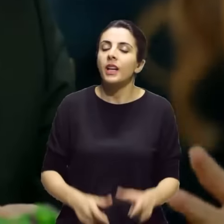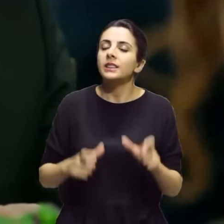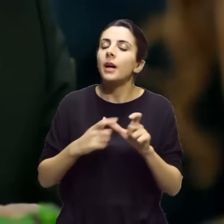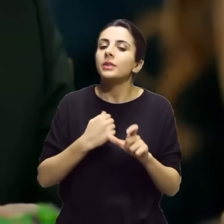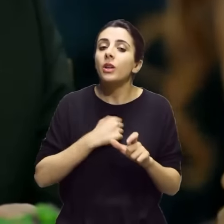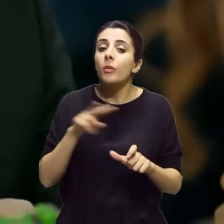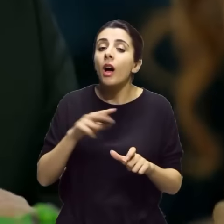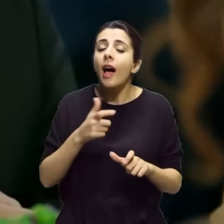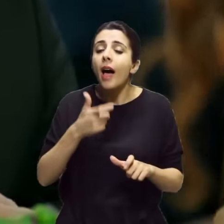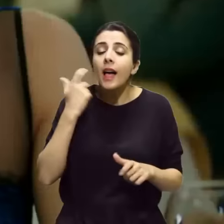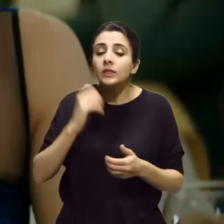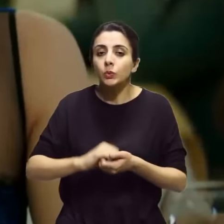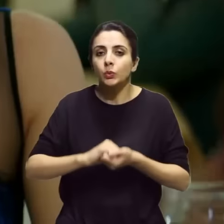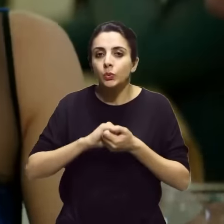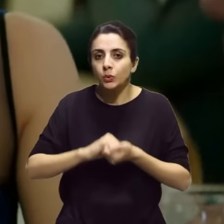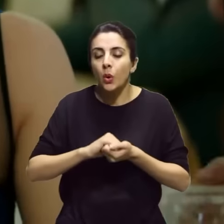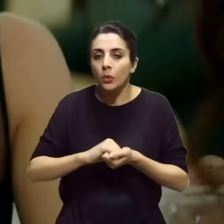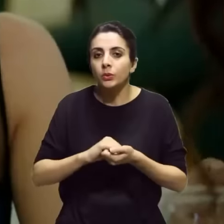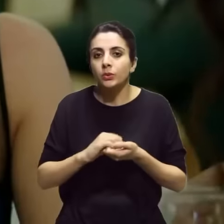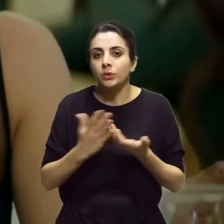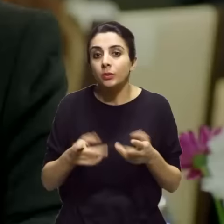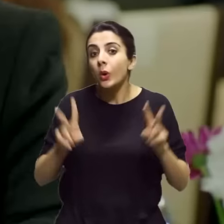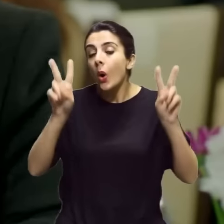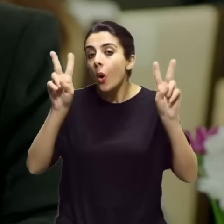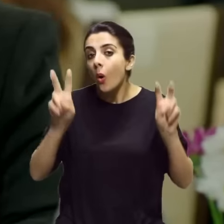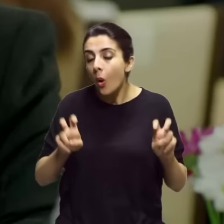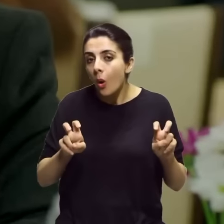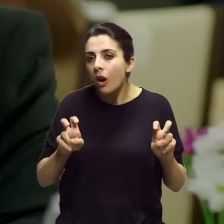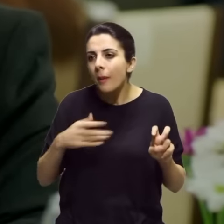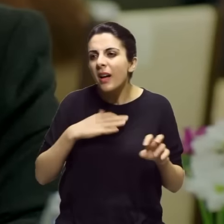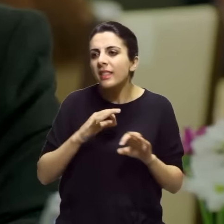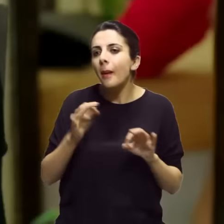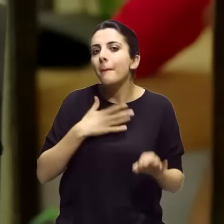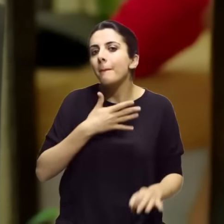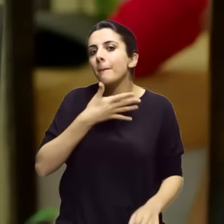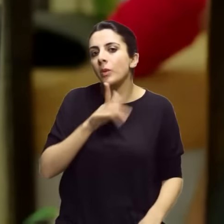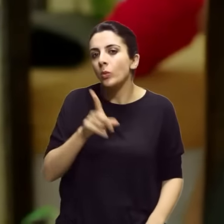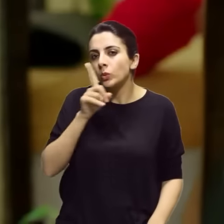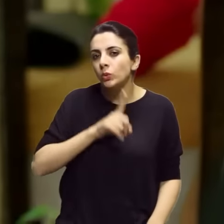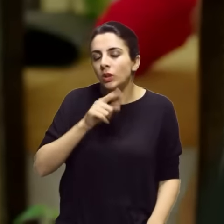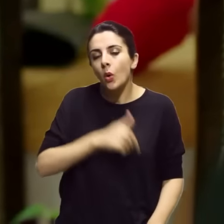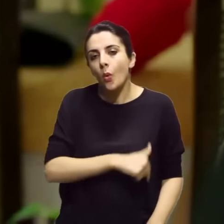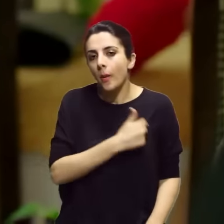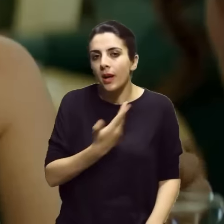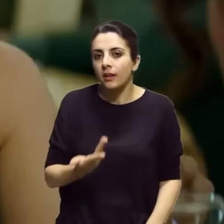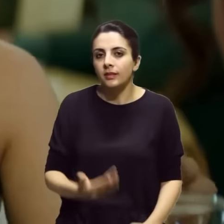Sabri'cim, onlar çok eski dostlar. Yani bu konular hakkında benim pek bir bilgim olmayabilir. Normal. Kadın dayanışmasıyla